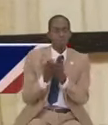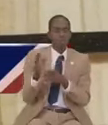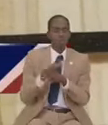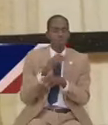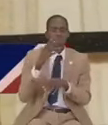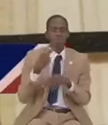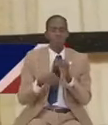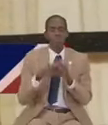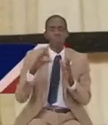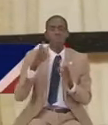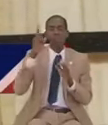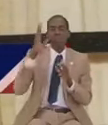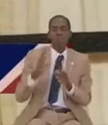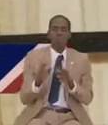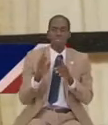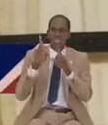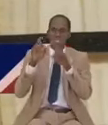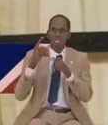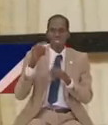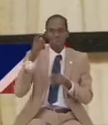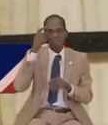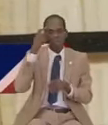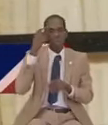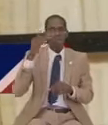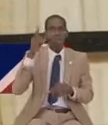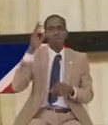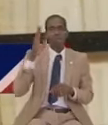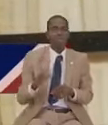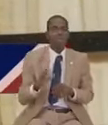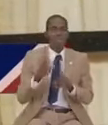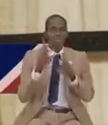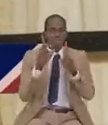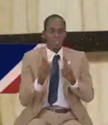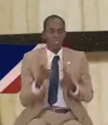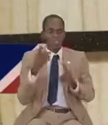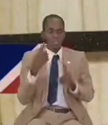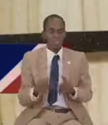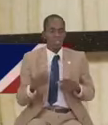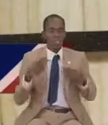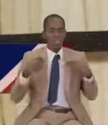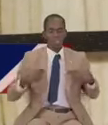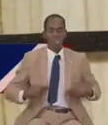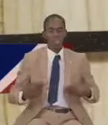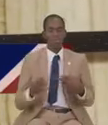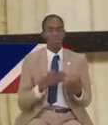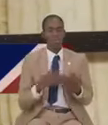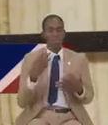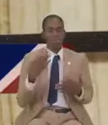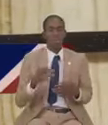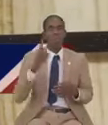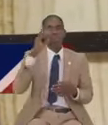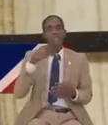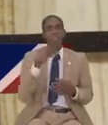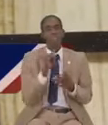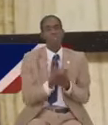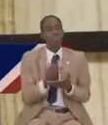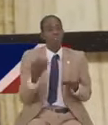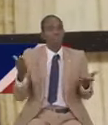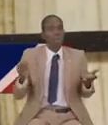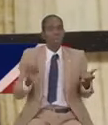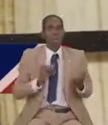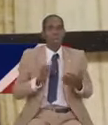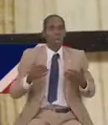l'authenticité de la loi de Dieu on est en train de d'essayer la sincérité de Dieu que oui j'ai fait cela